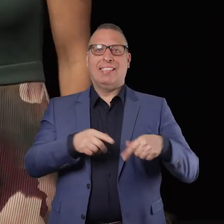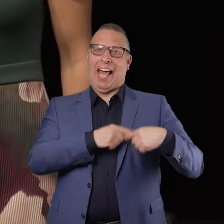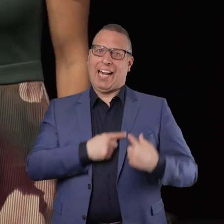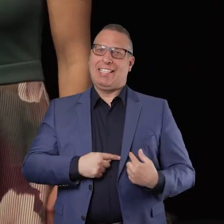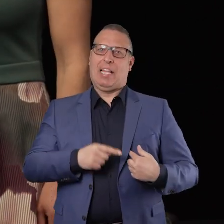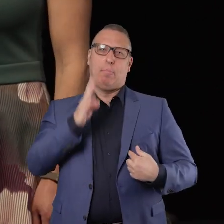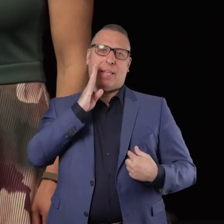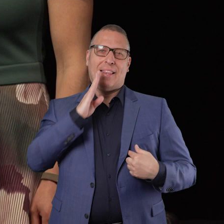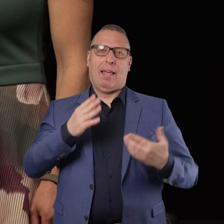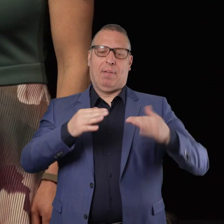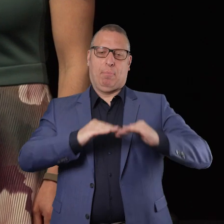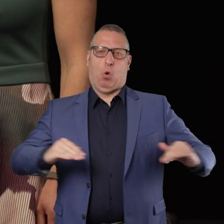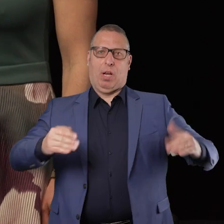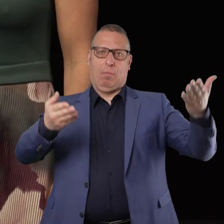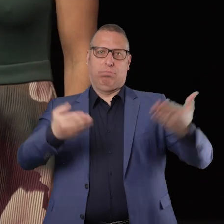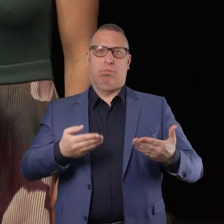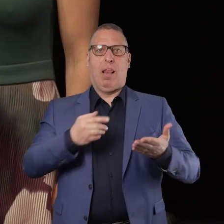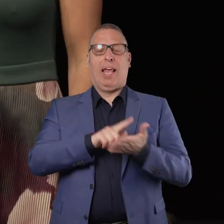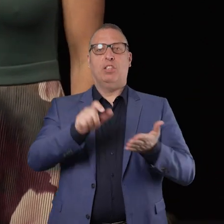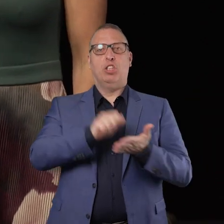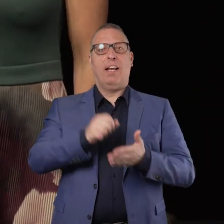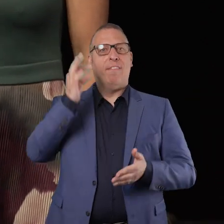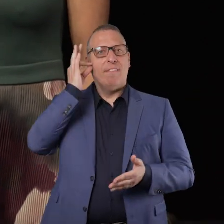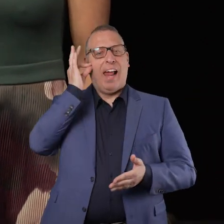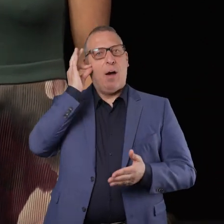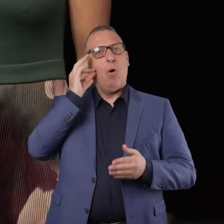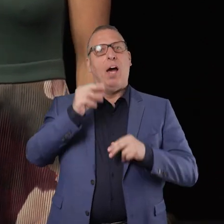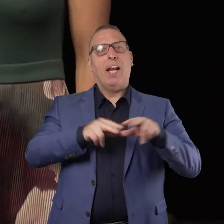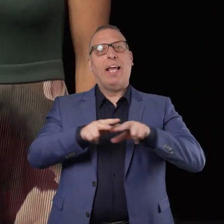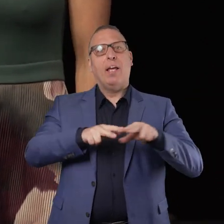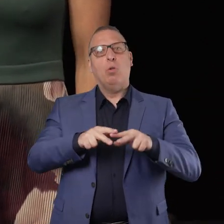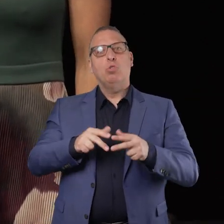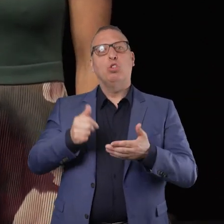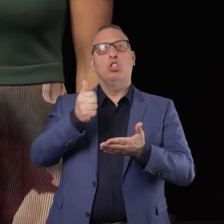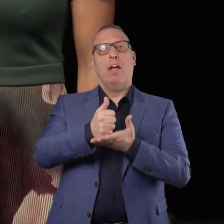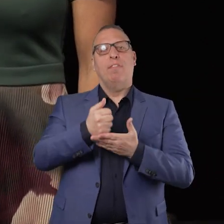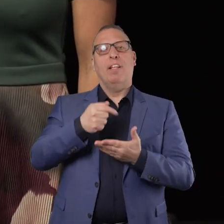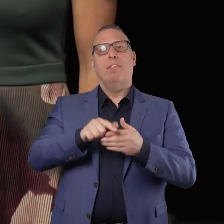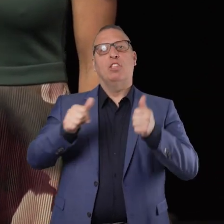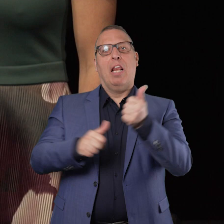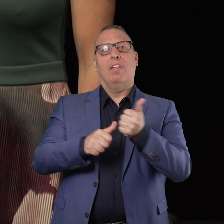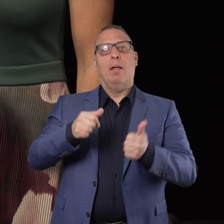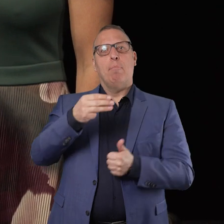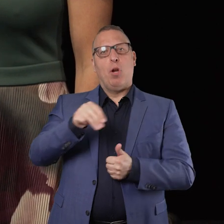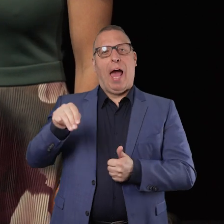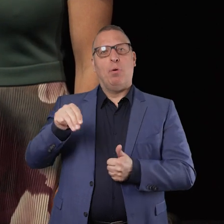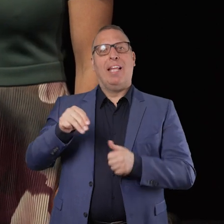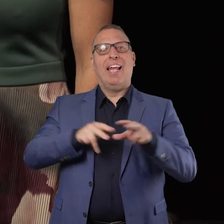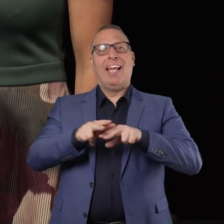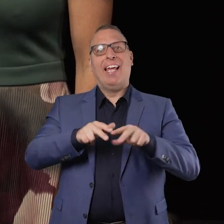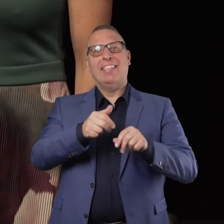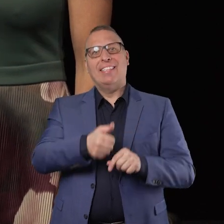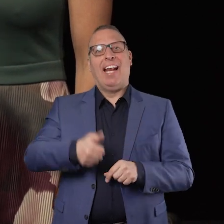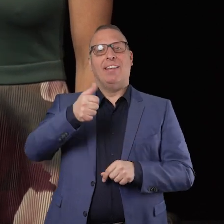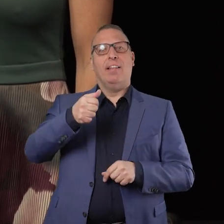das bitte ich ganz herzlich auf die Bühne aus Liechtenstein Frau Regierungschef-Stellvertreterin Sabine Monauni, dann haben wir